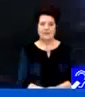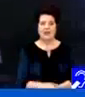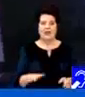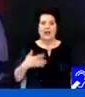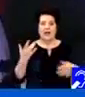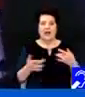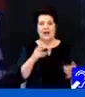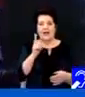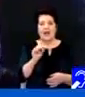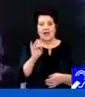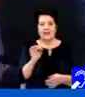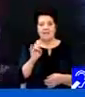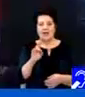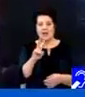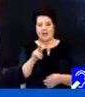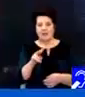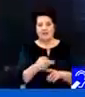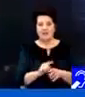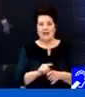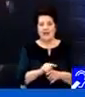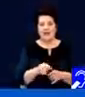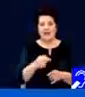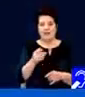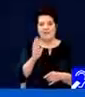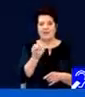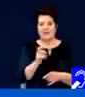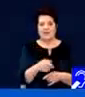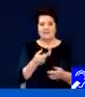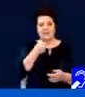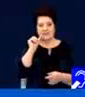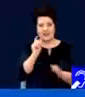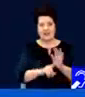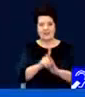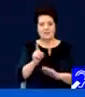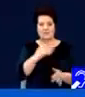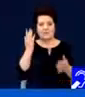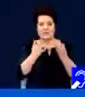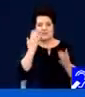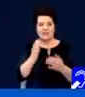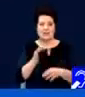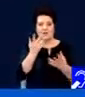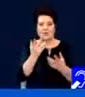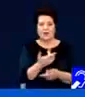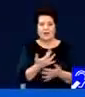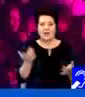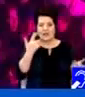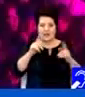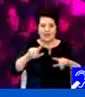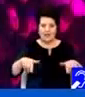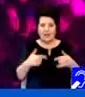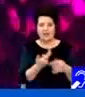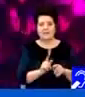Carnavalul de la Veneția a început aseară printr-un uriaș spectacol de lumină, culoare și veselie, inspirat din creația regizorului